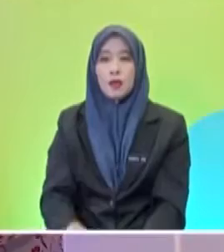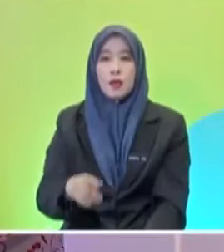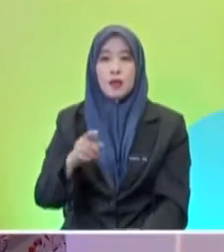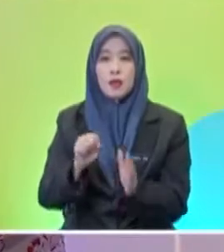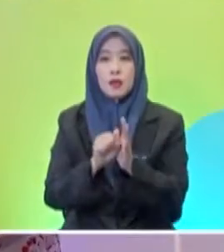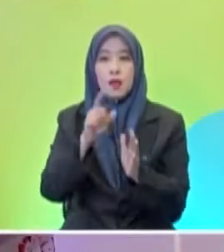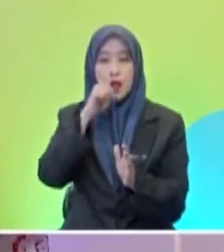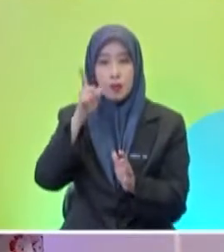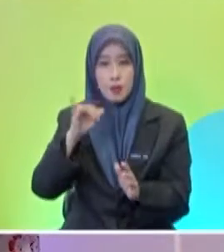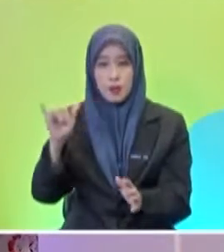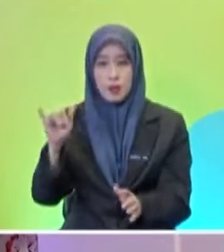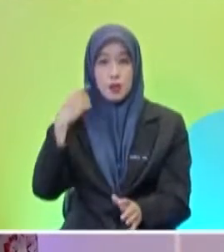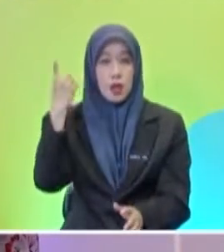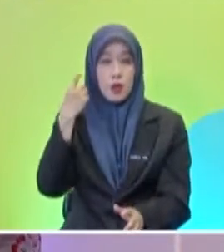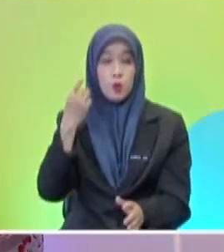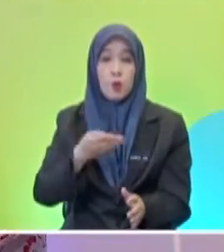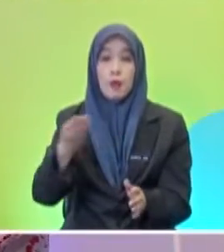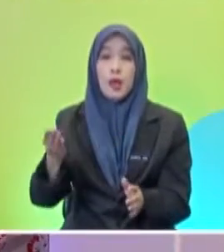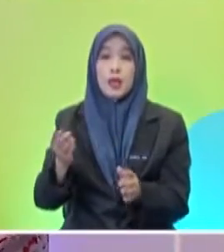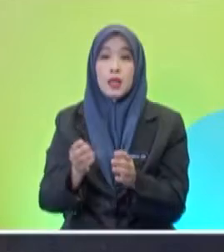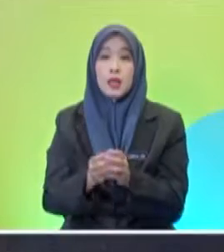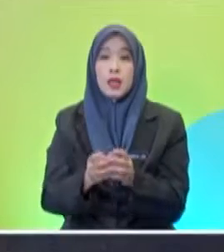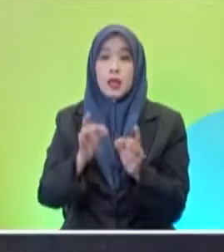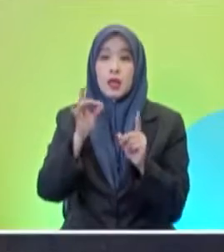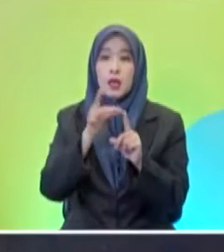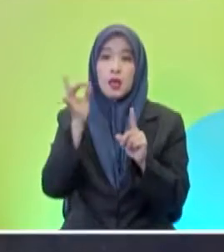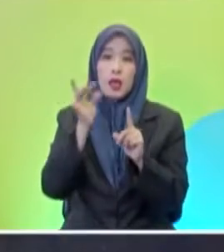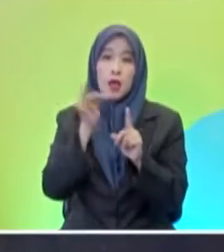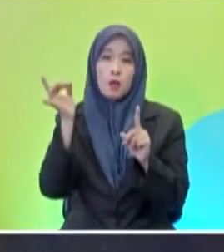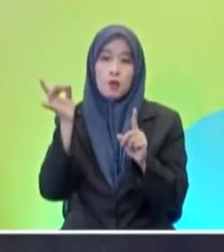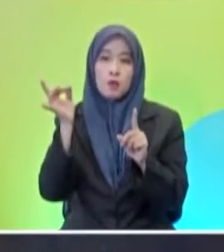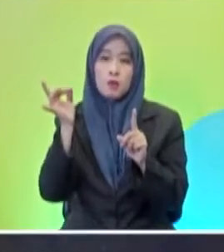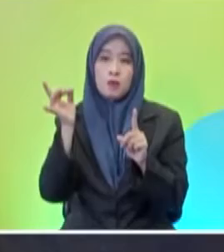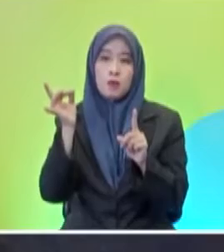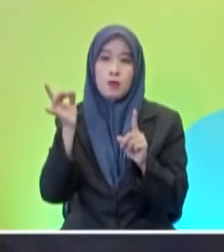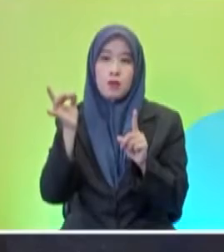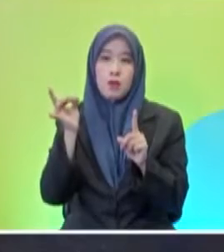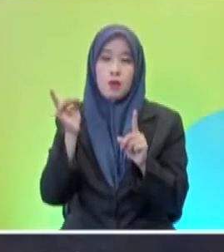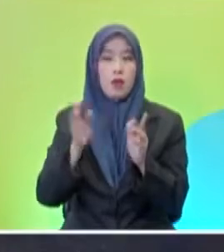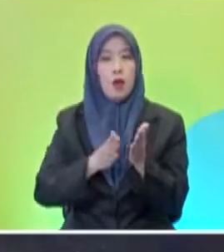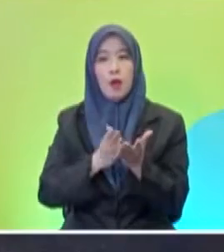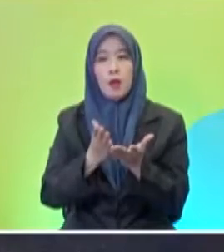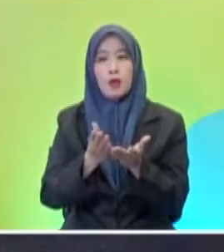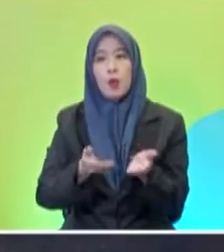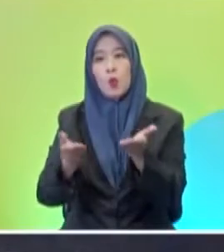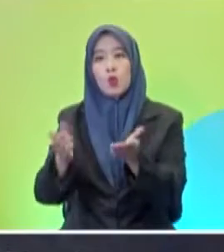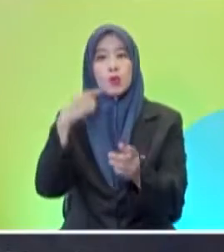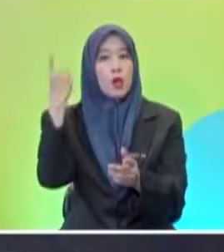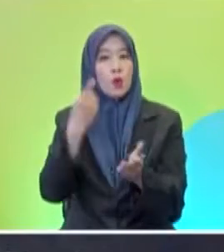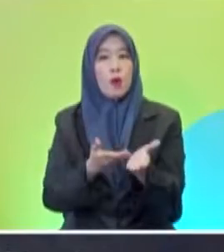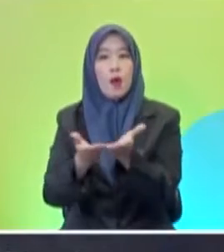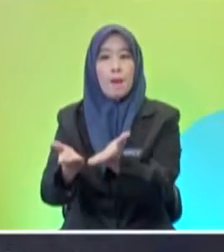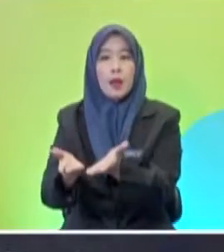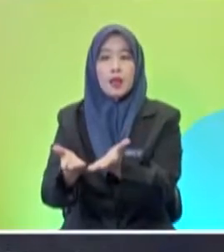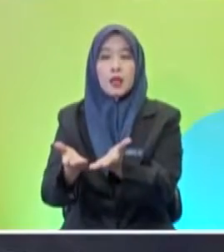Cikgu selalu bagi kangkung. Kangkung, Cikgu, ya? Saya up sikit bagi bayam. Bayam. Baguslah,